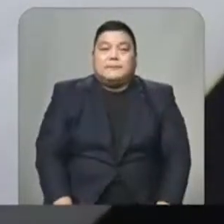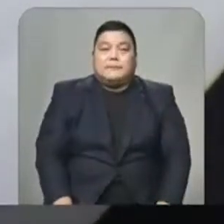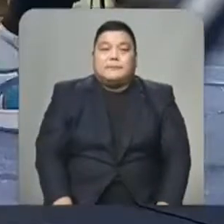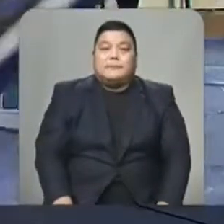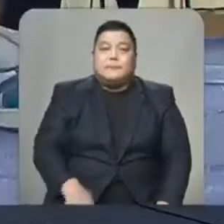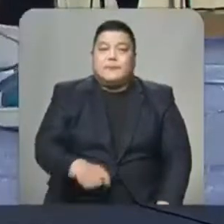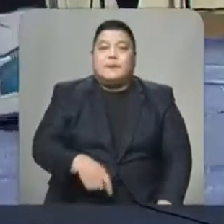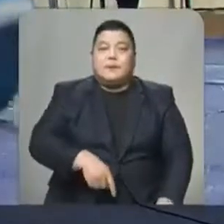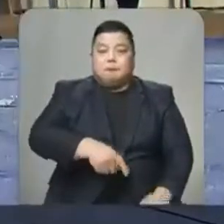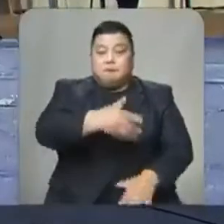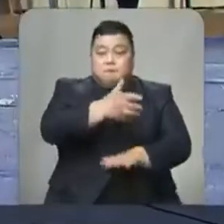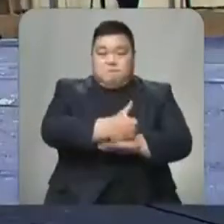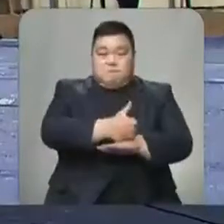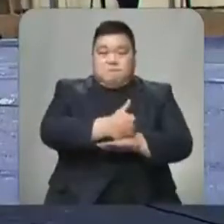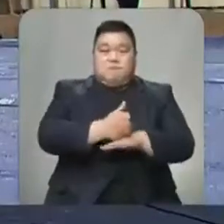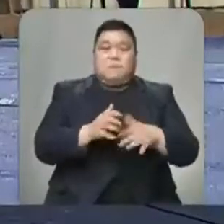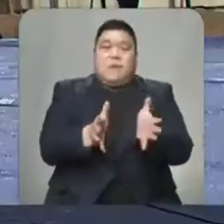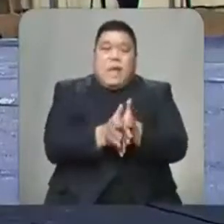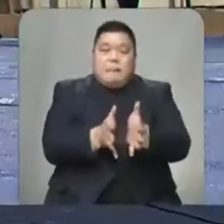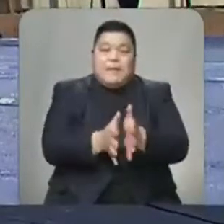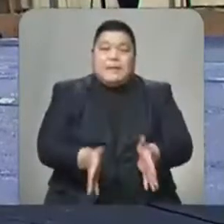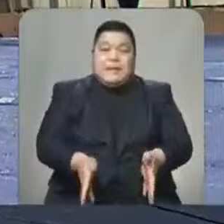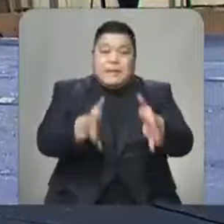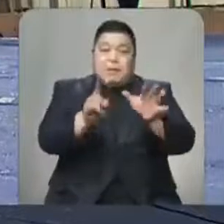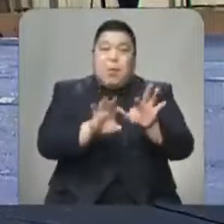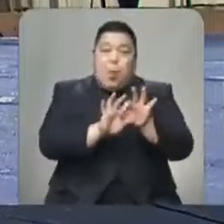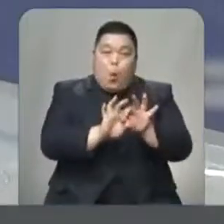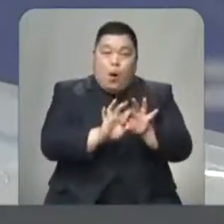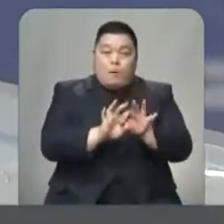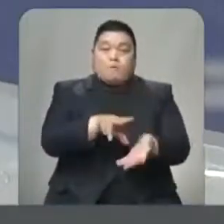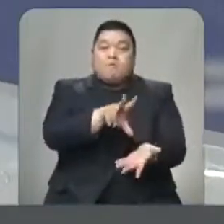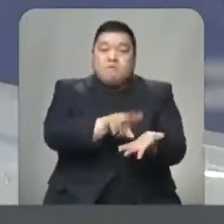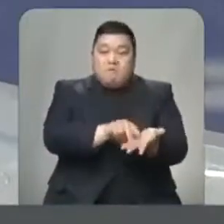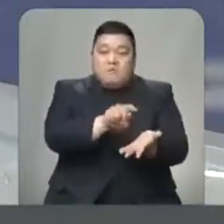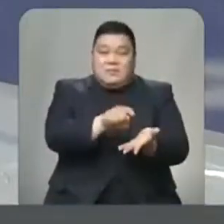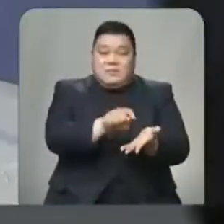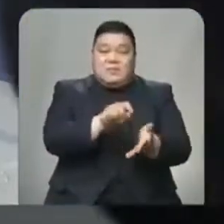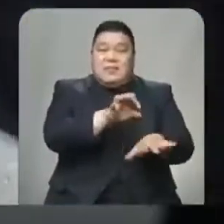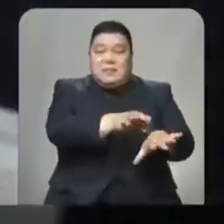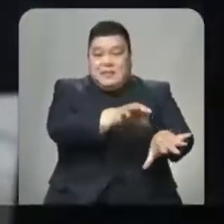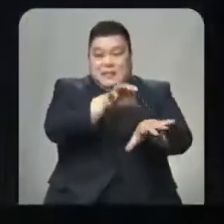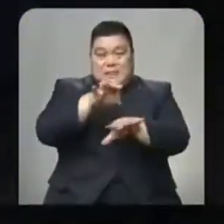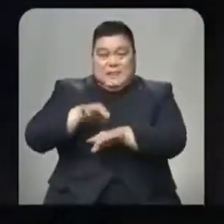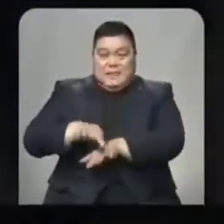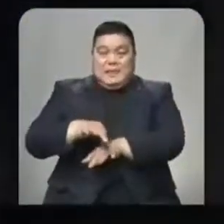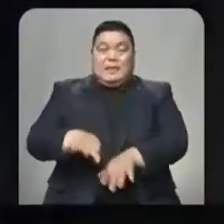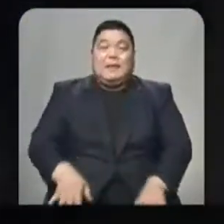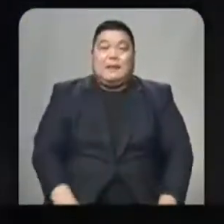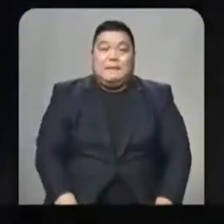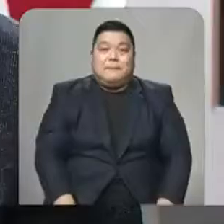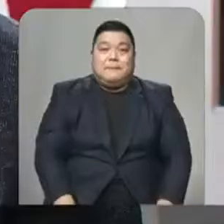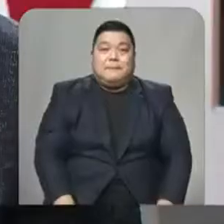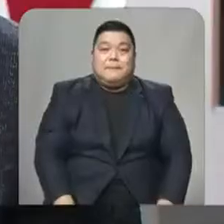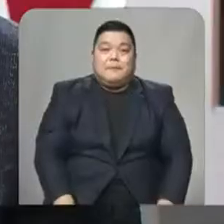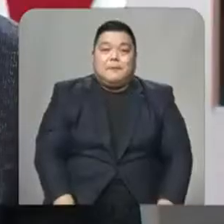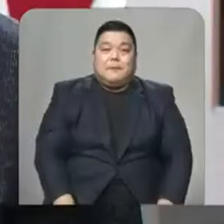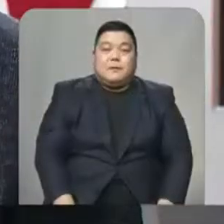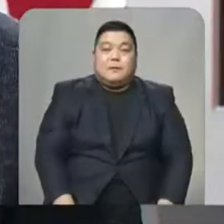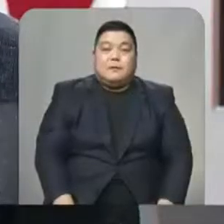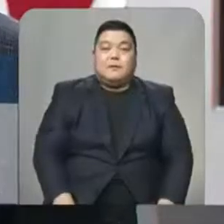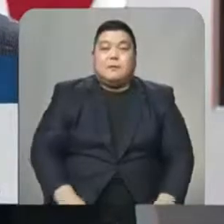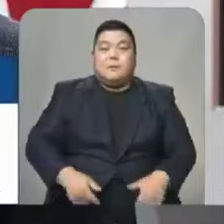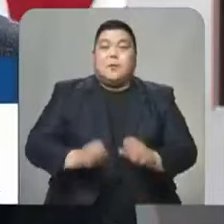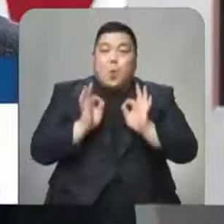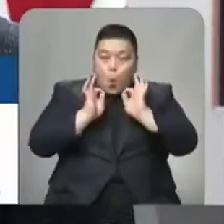결국 부동산 문제 등으로 인한 현정부의 부정적 인식이 배선에 그대로 대입 됐다는 겁니다 고 더 노력하라는